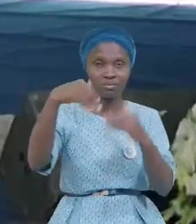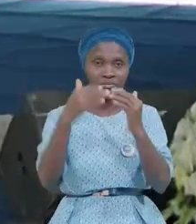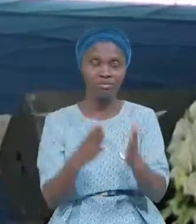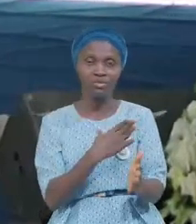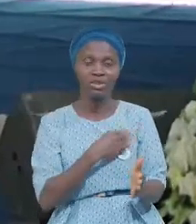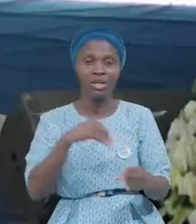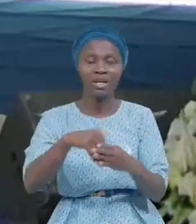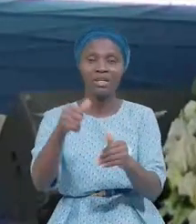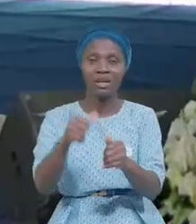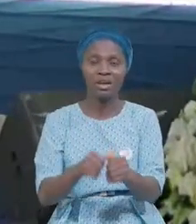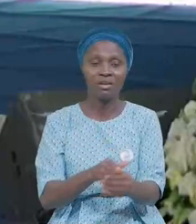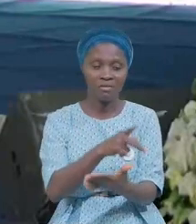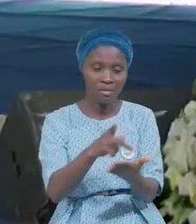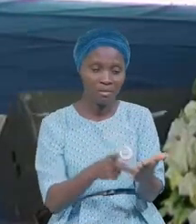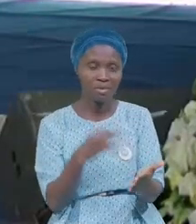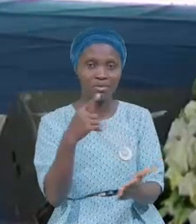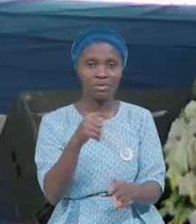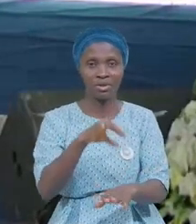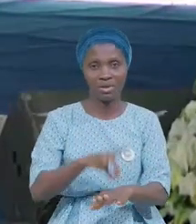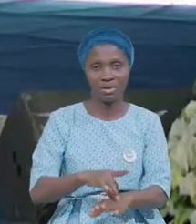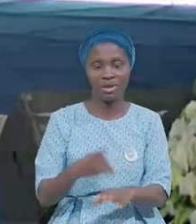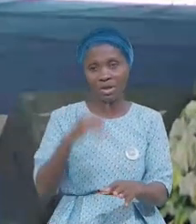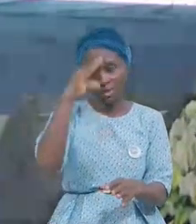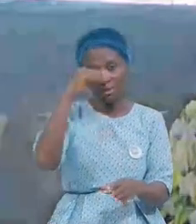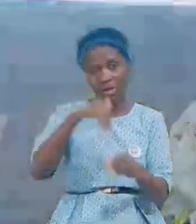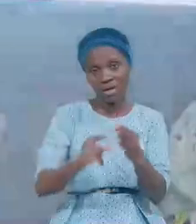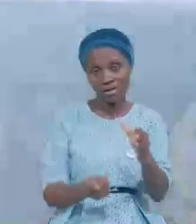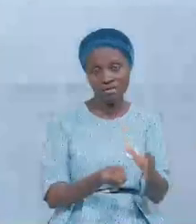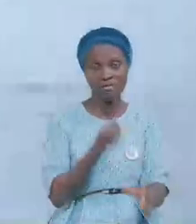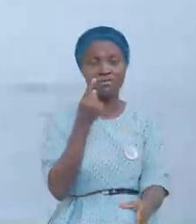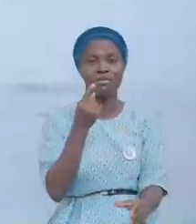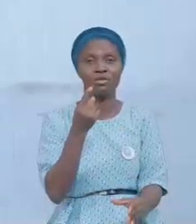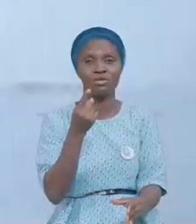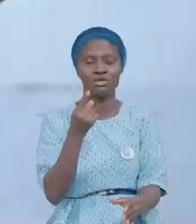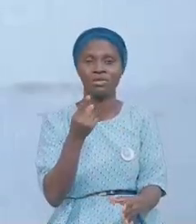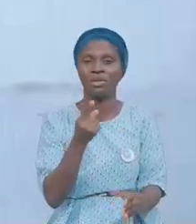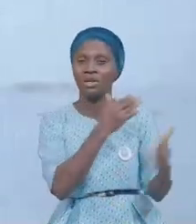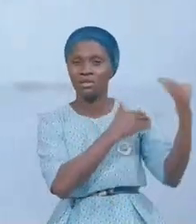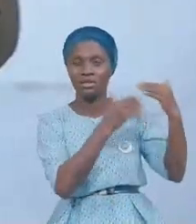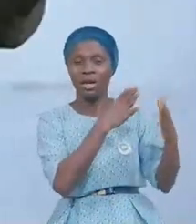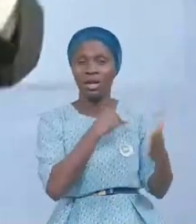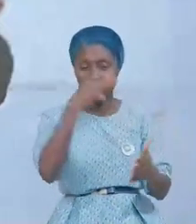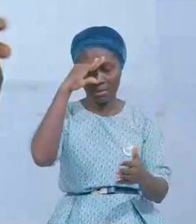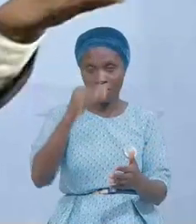terre. L'homme dans le premier siècle et l'homme dans ce siècle,